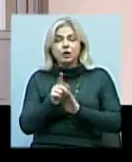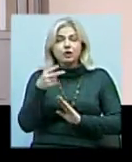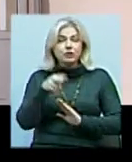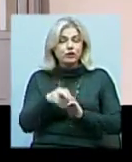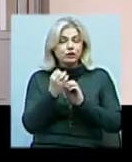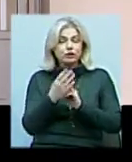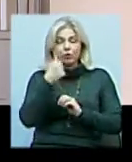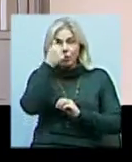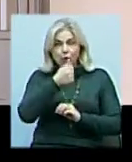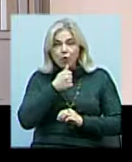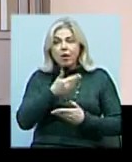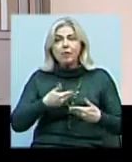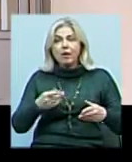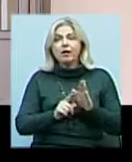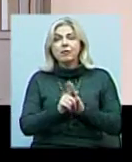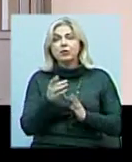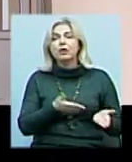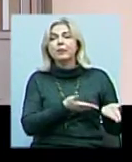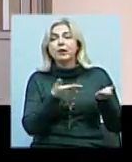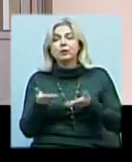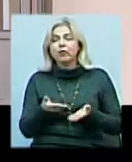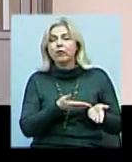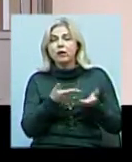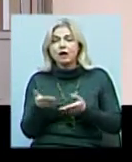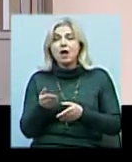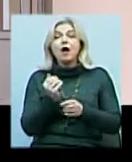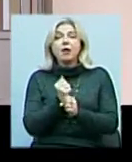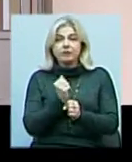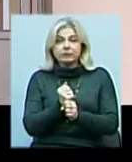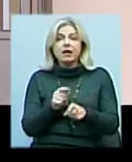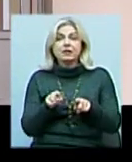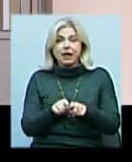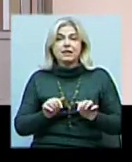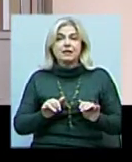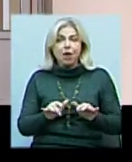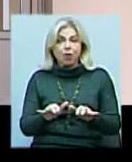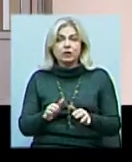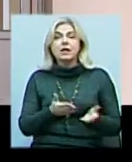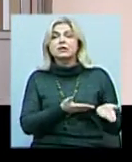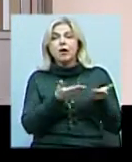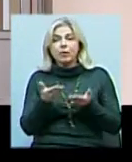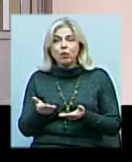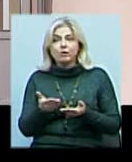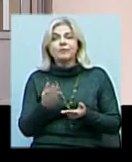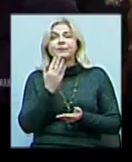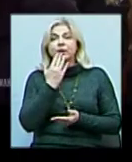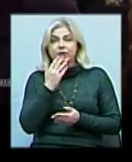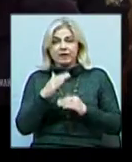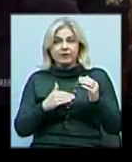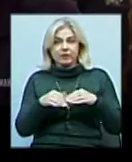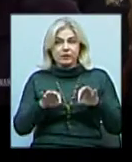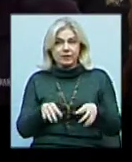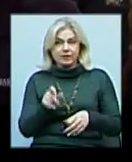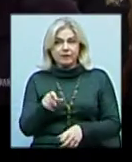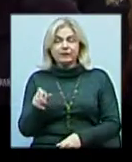почали запрошувати, проводити подібні заходи з запрошенням іноземних фахівців. Олена